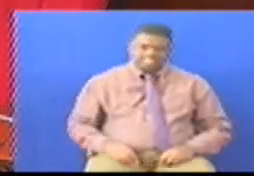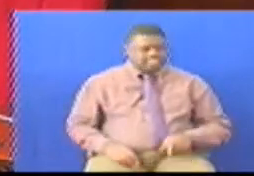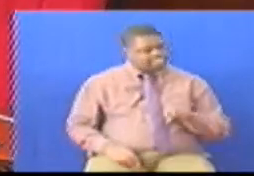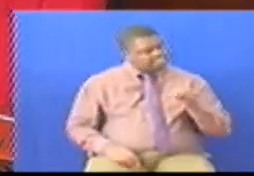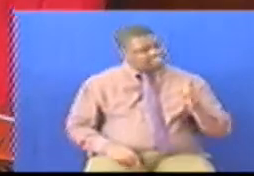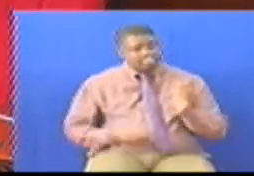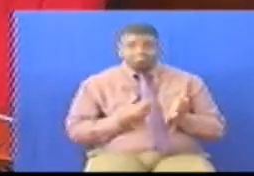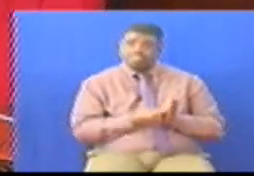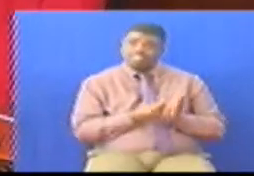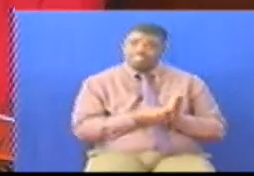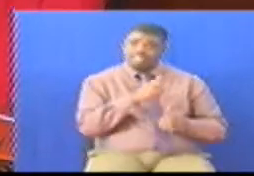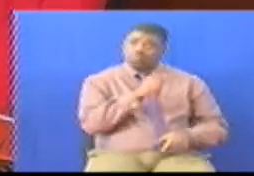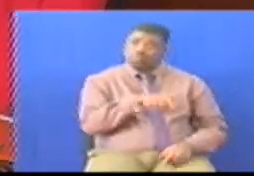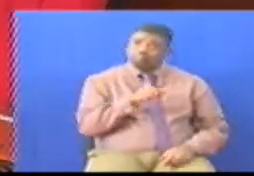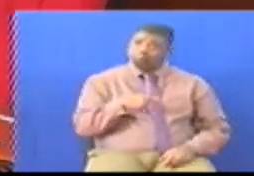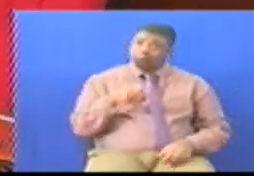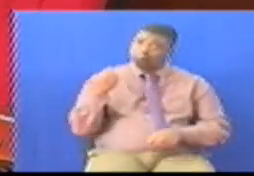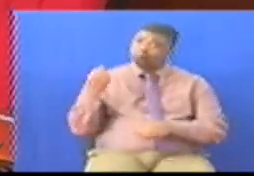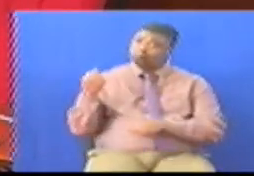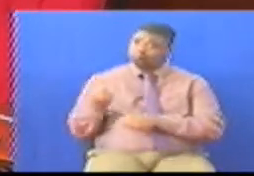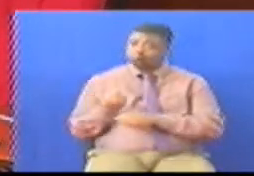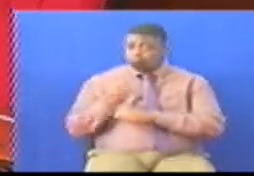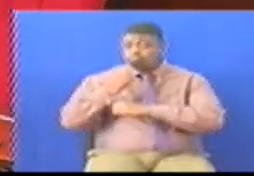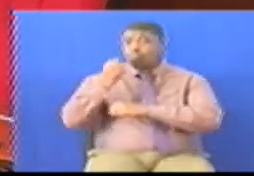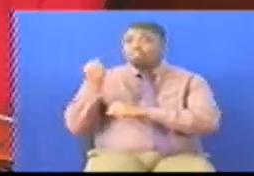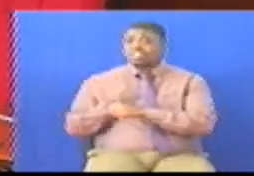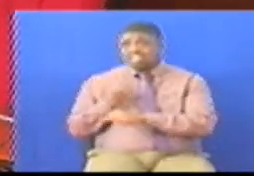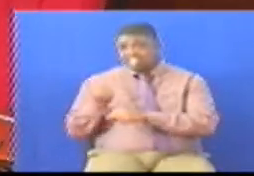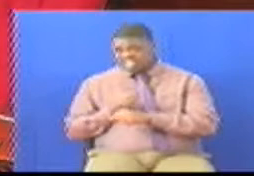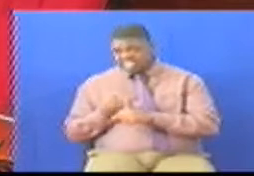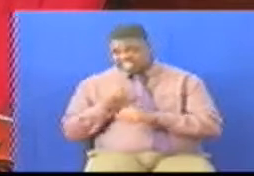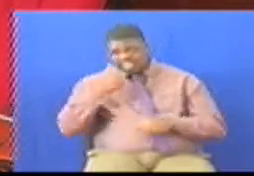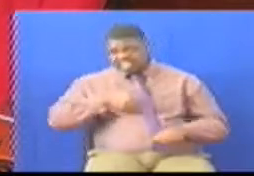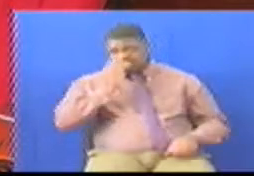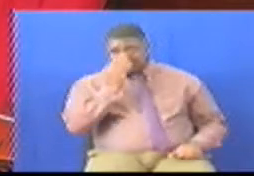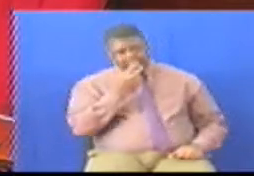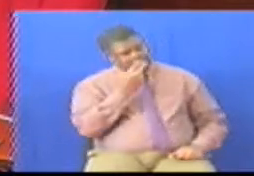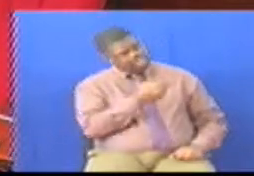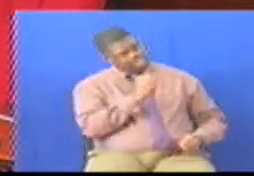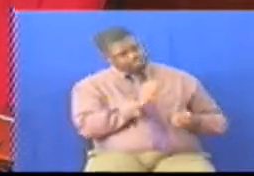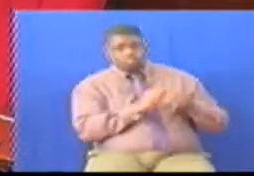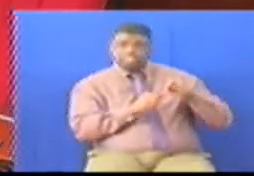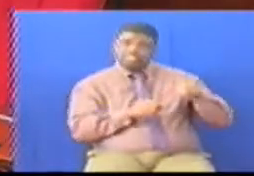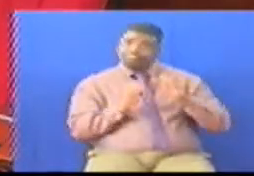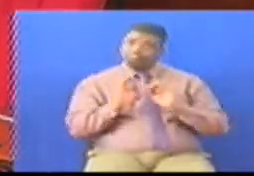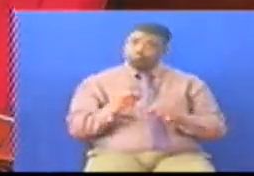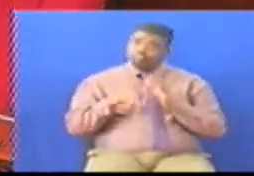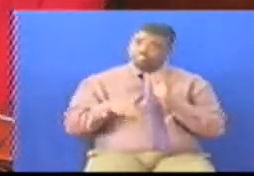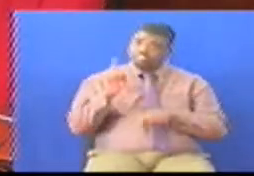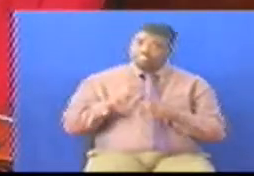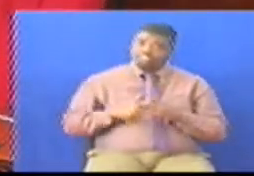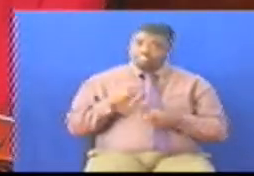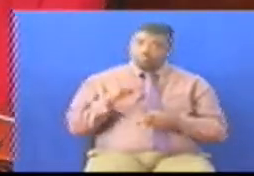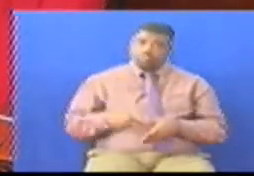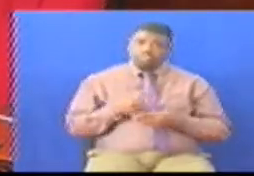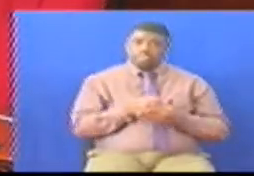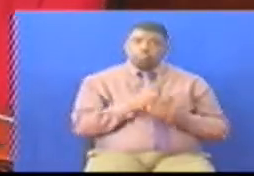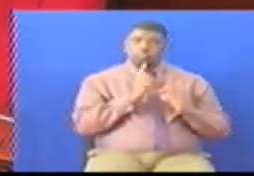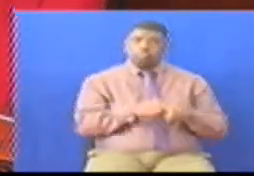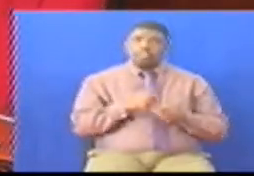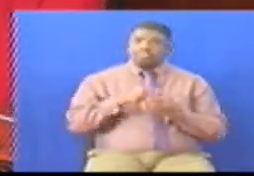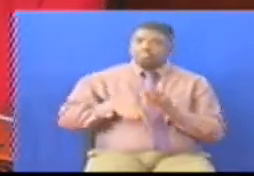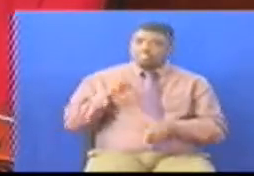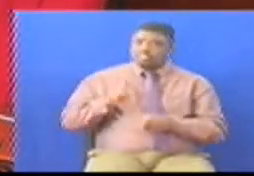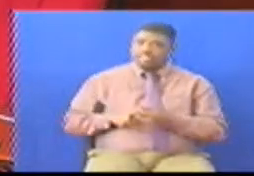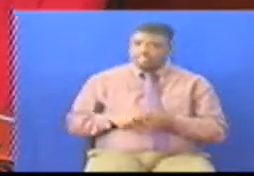pesa za watumishi, ni michango ya watumishi. Niombe serikali iangalie tena jambo hili kwa sura nyingine, ili uwekezaji huu uwe na tija,